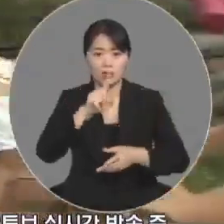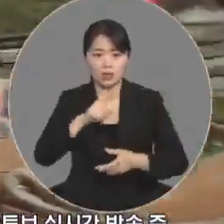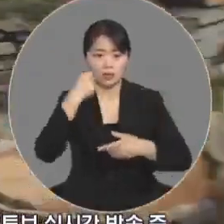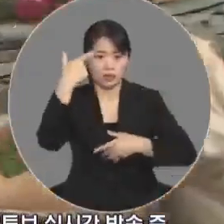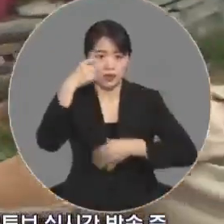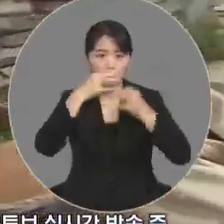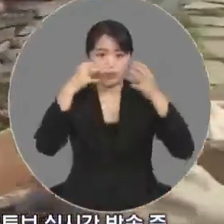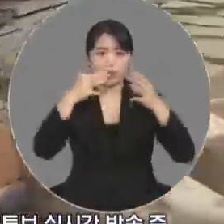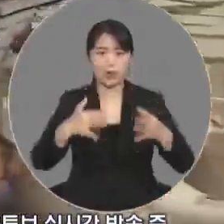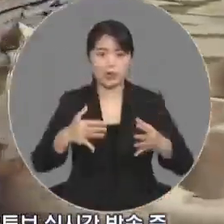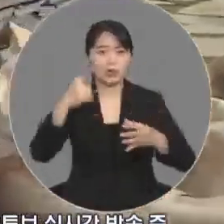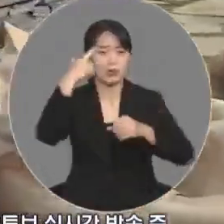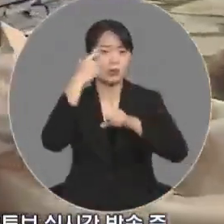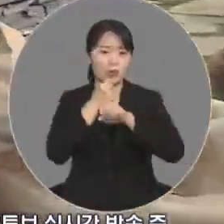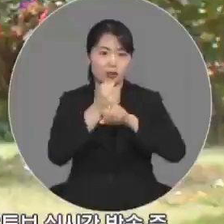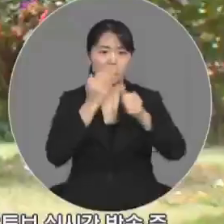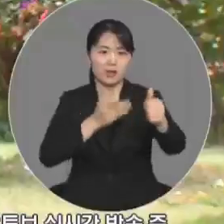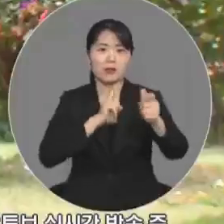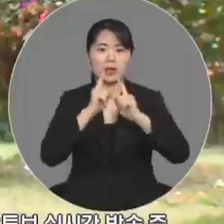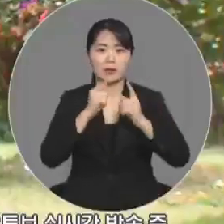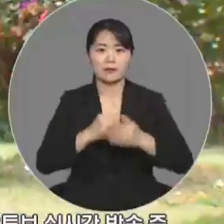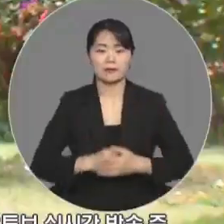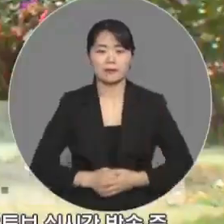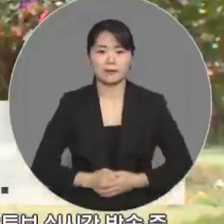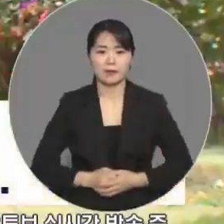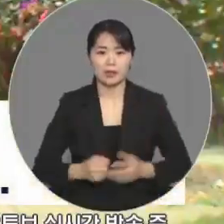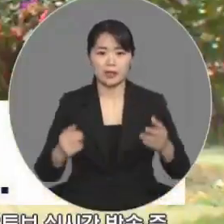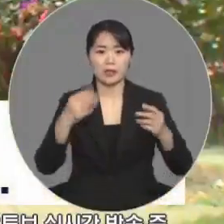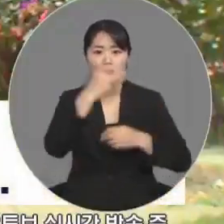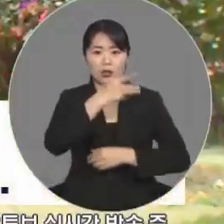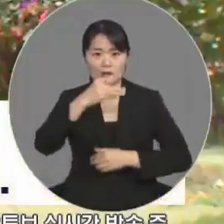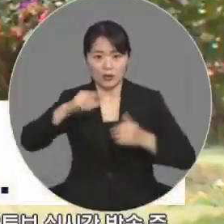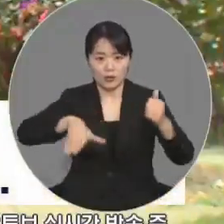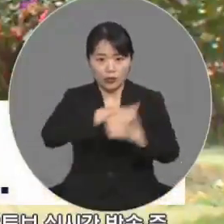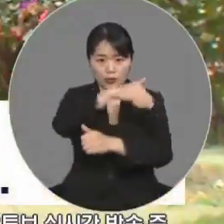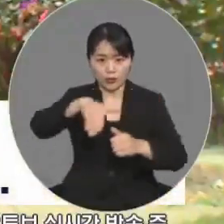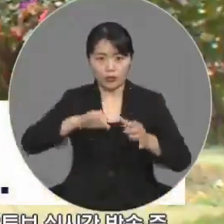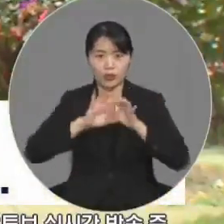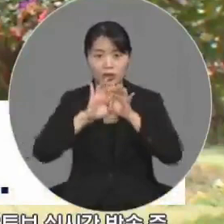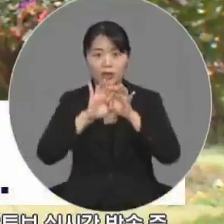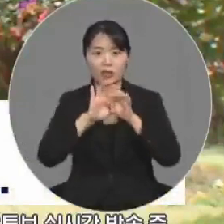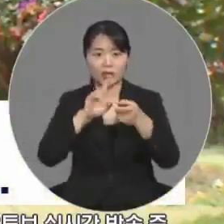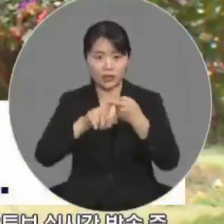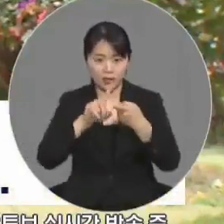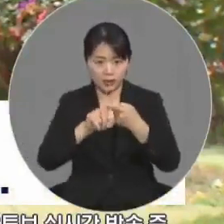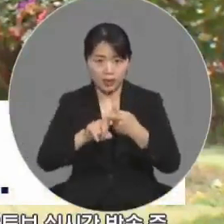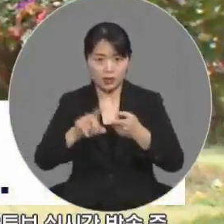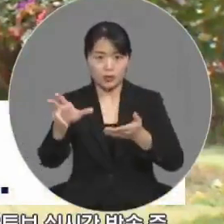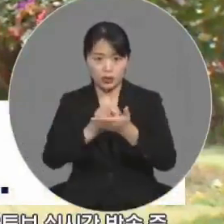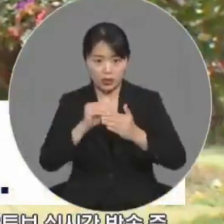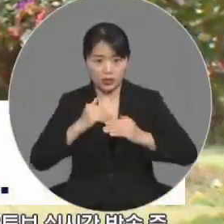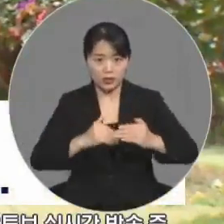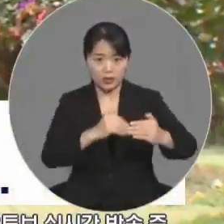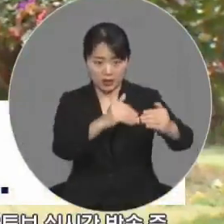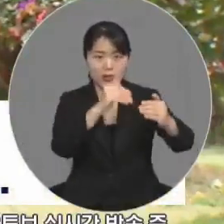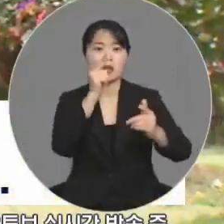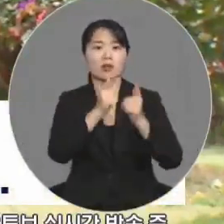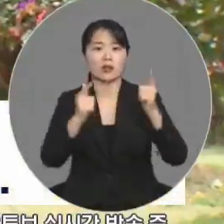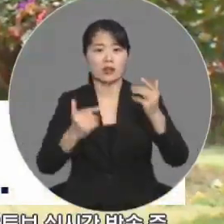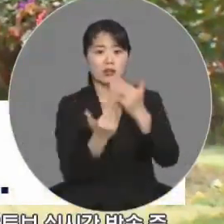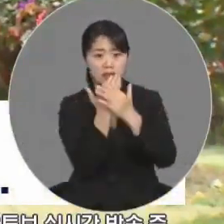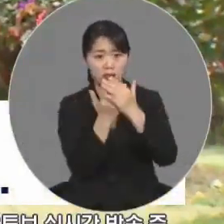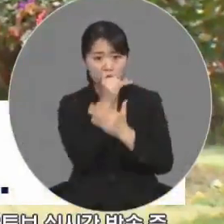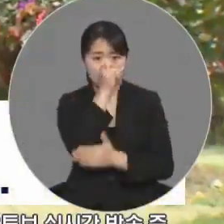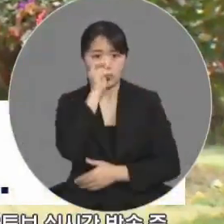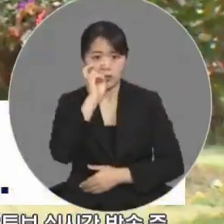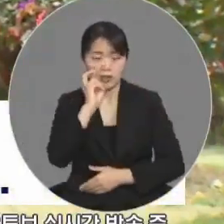나설 방침입니다. 태화강 하천 점용 등 추진 과정에서 풀어나가야 할 문제점이 많지만 기본